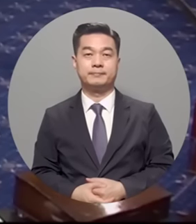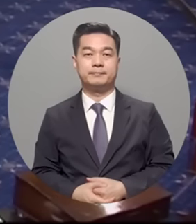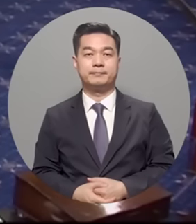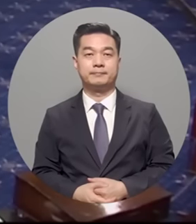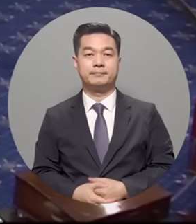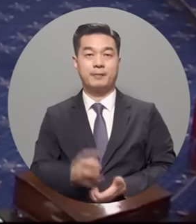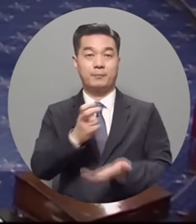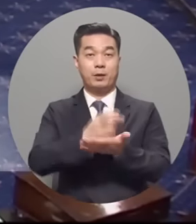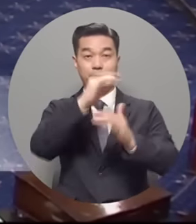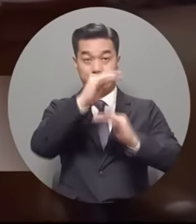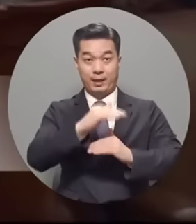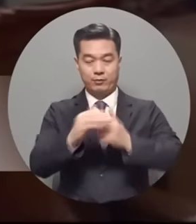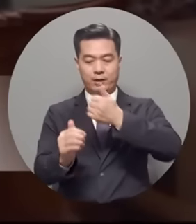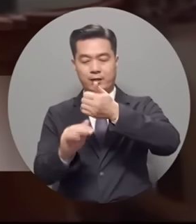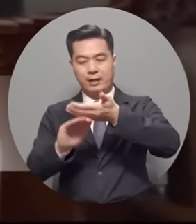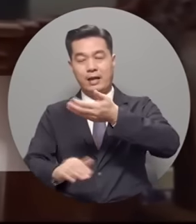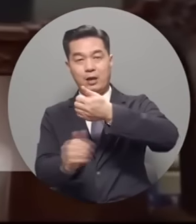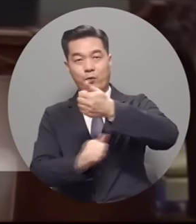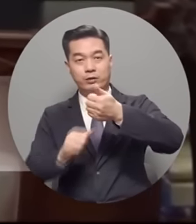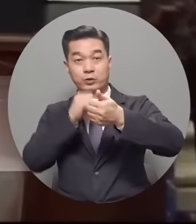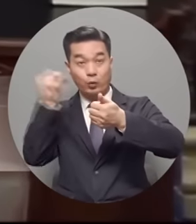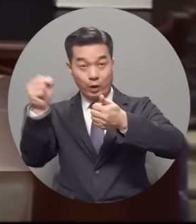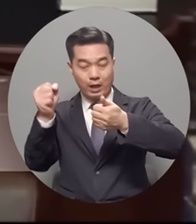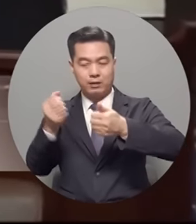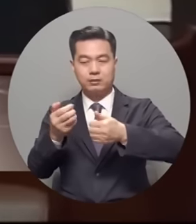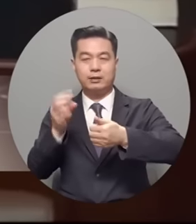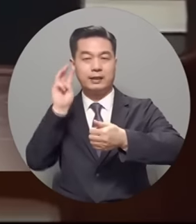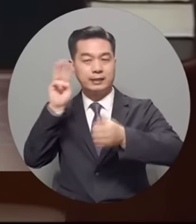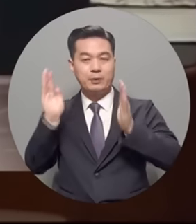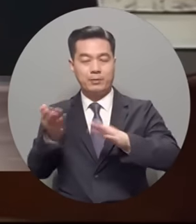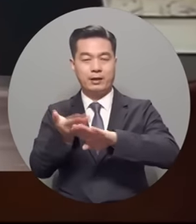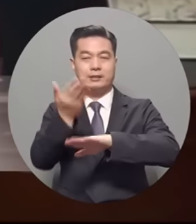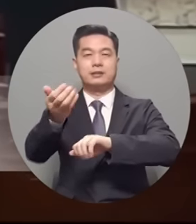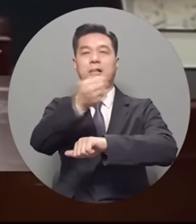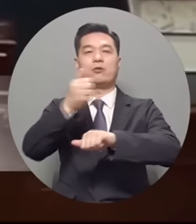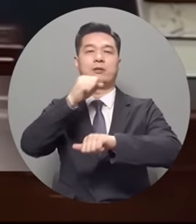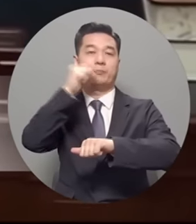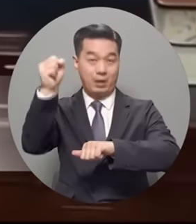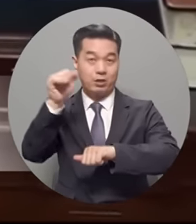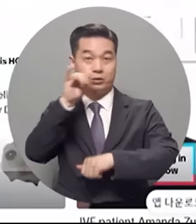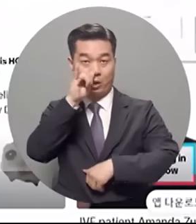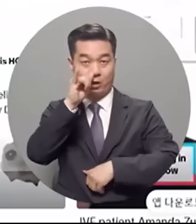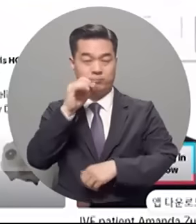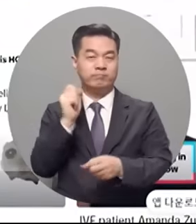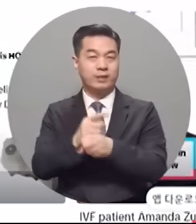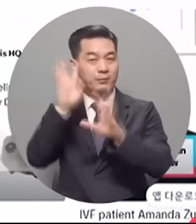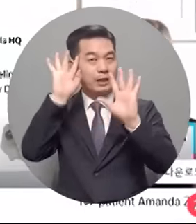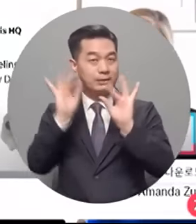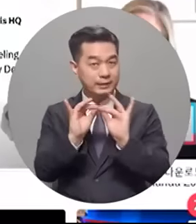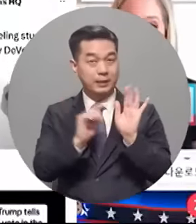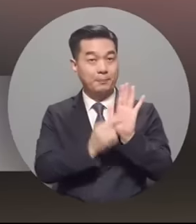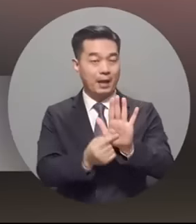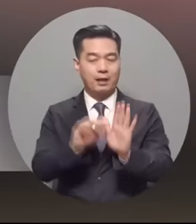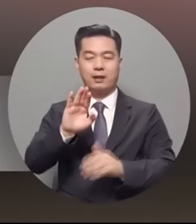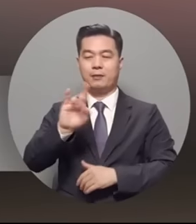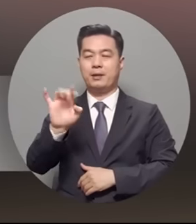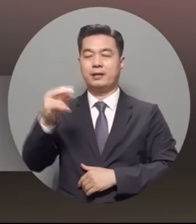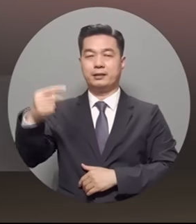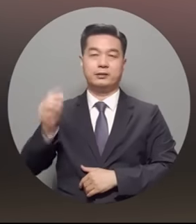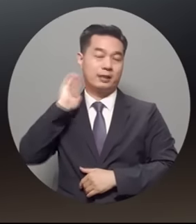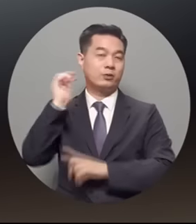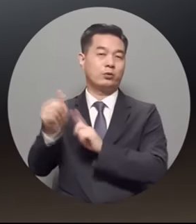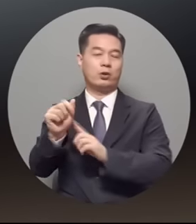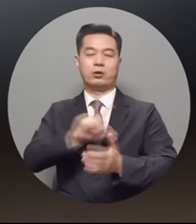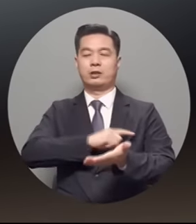법안은 하원 통과 3일 만에 상원 문턱까지 넘었습니다. 이미 지지 의사를 밝힌 바이든 대통령의